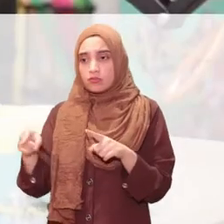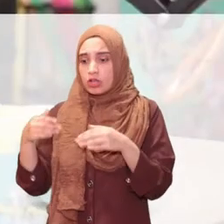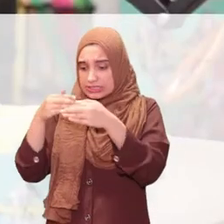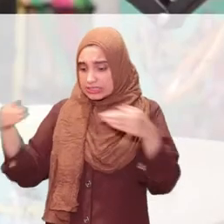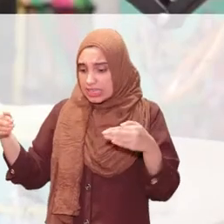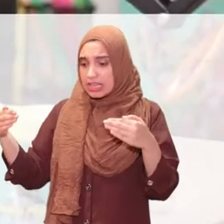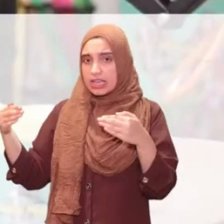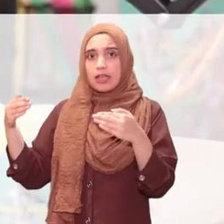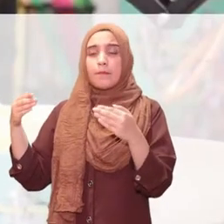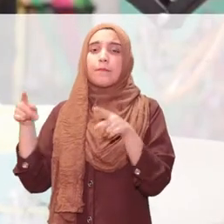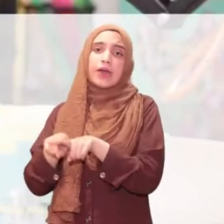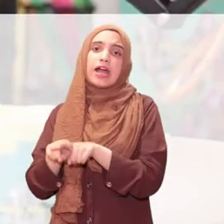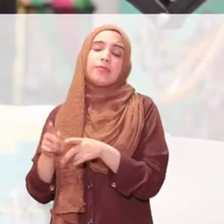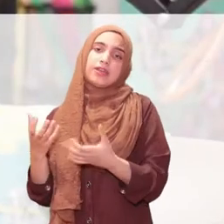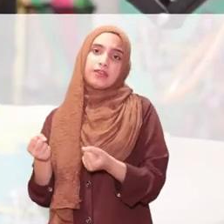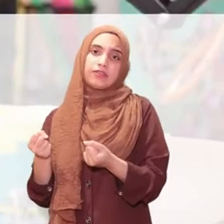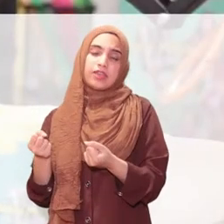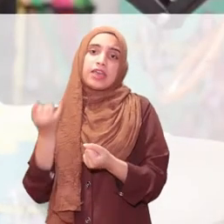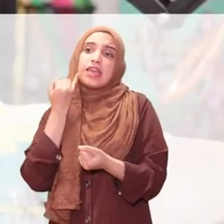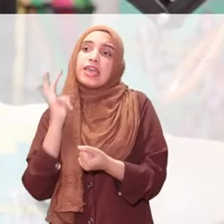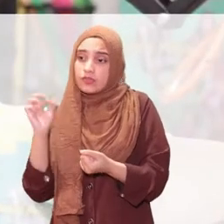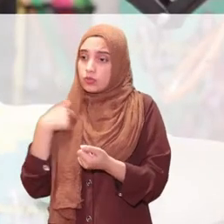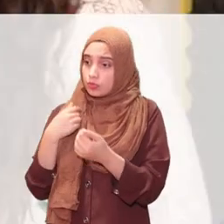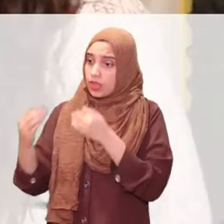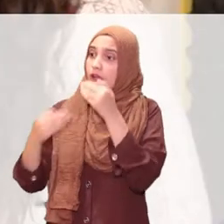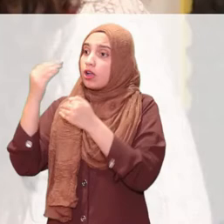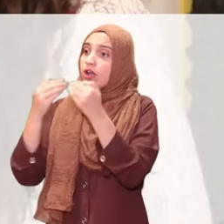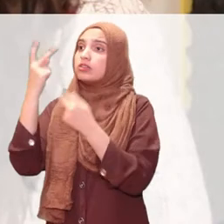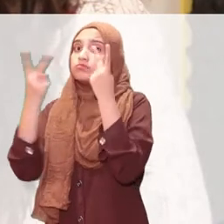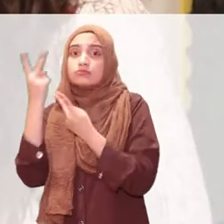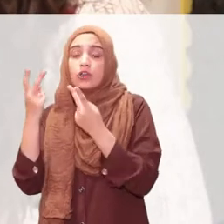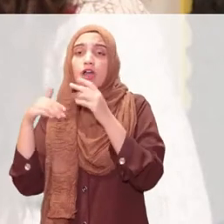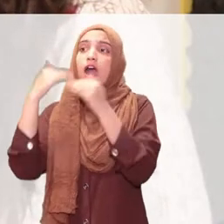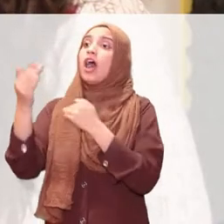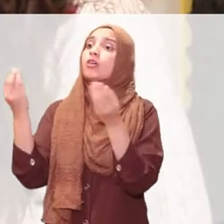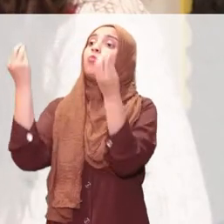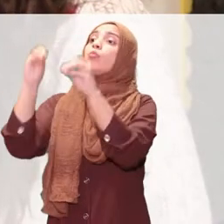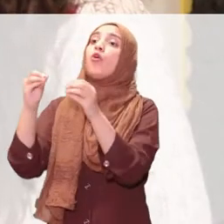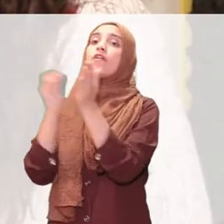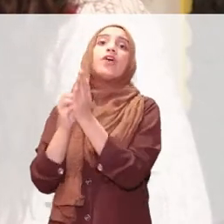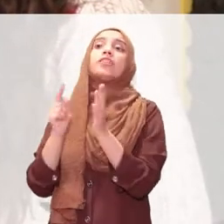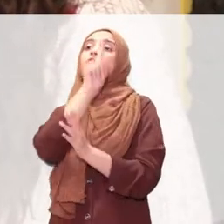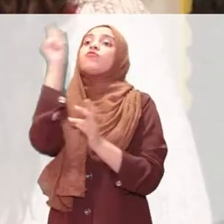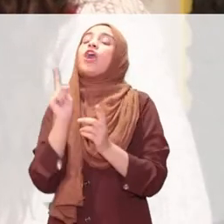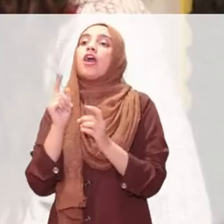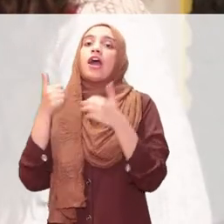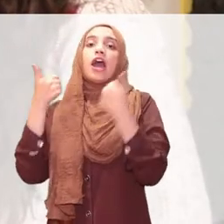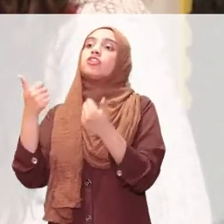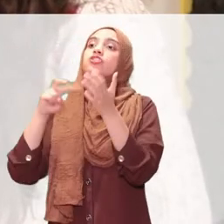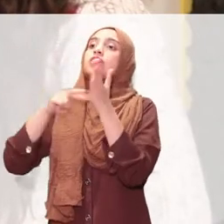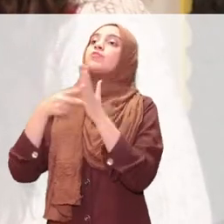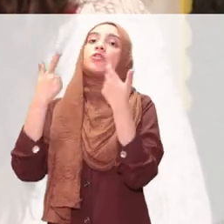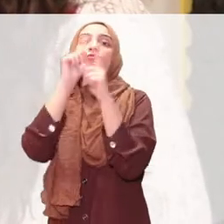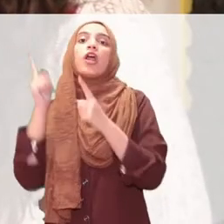क्लांस टू प्ले हों जहां पर आप इनोवेशन देखेंगे वहां से पेटेंट नहीं कर रहे हैं और लोग में पड़े एक्सप्रेस हैं